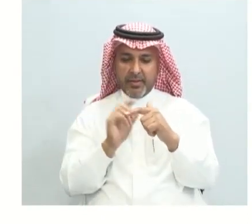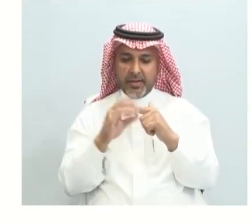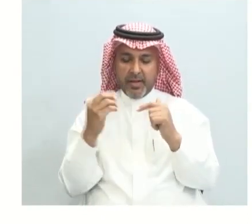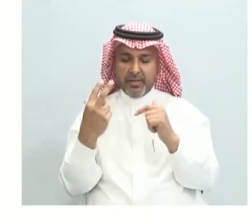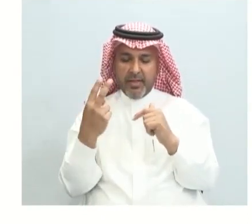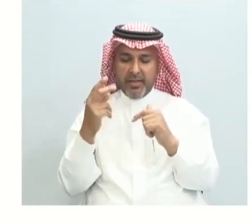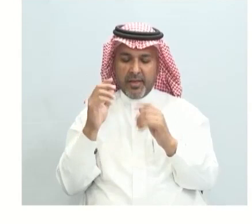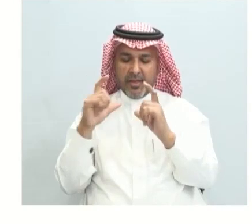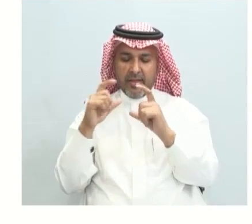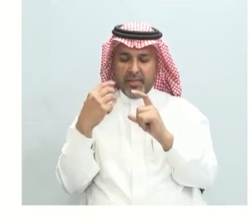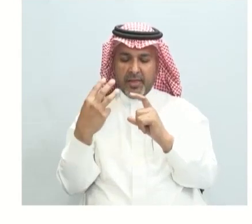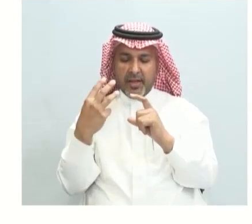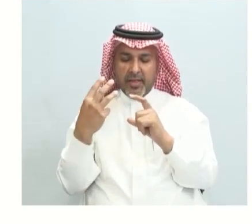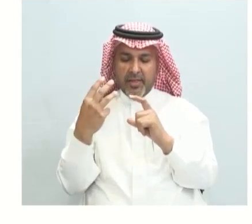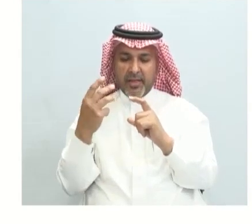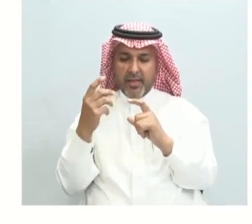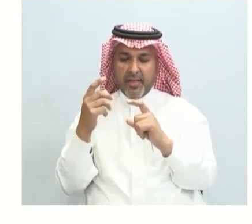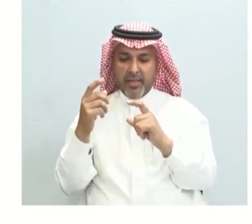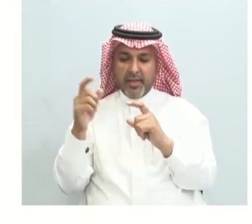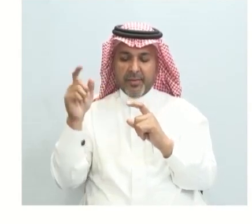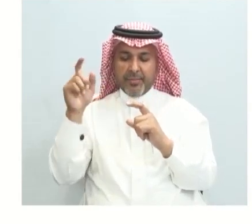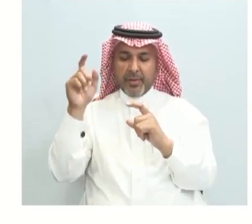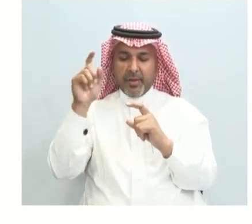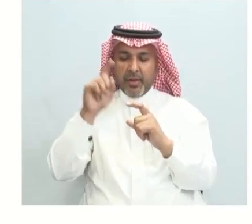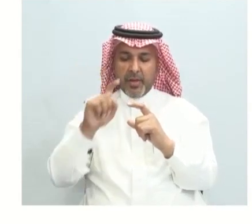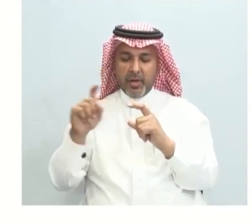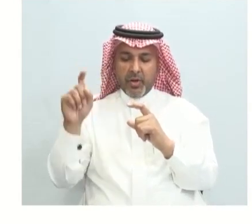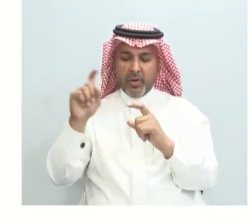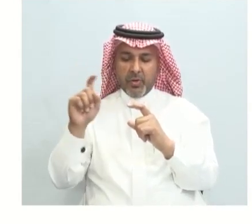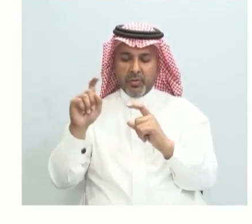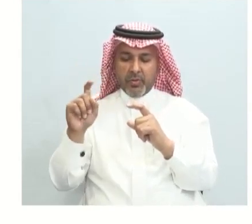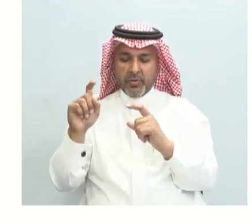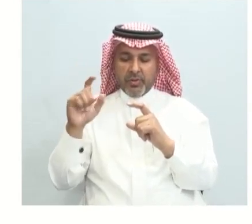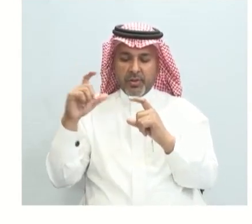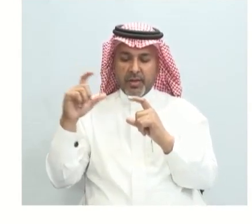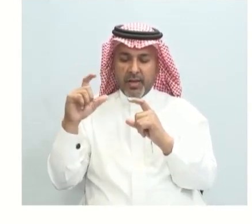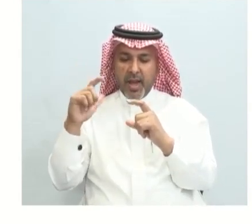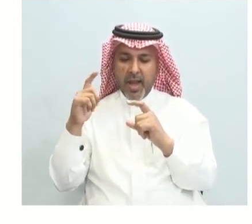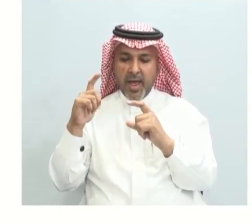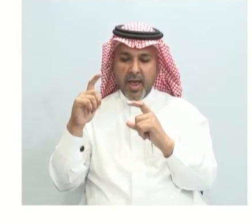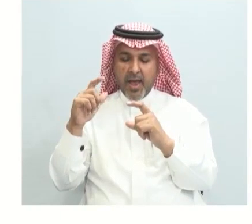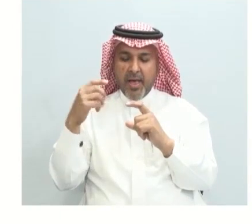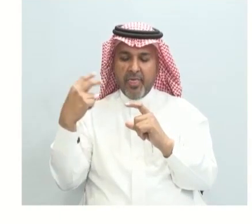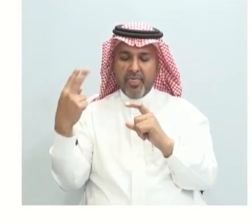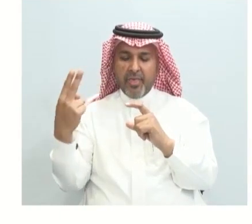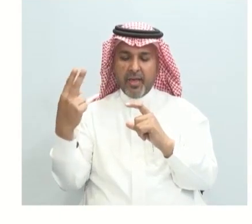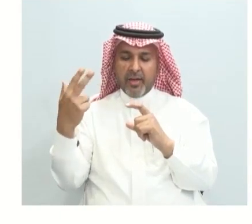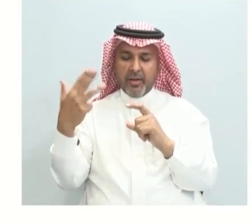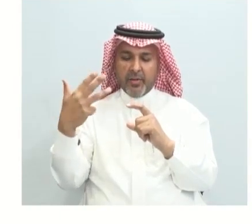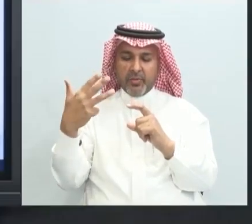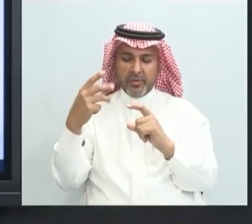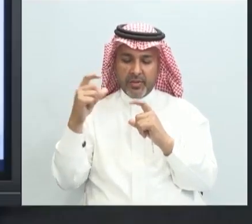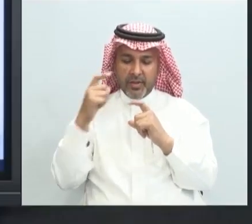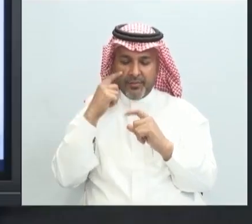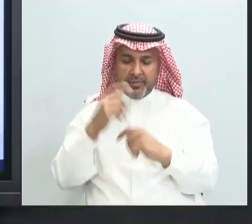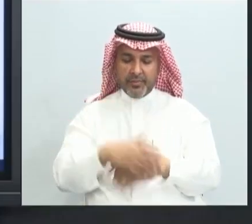في كوساين الزاويه ب اللي هي 92 درجه طبعا يعني هذه من ثلاثيات